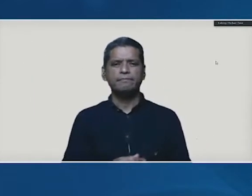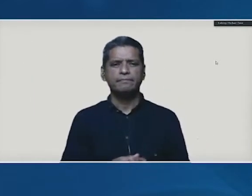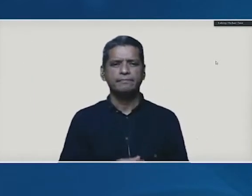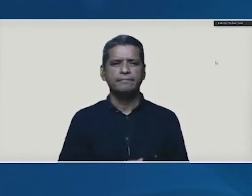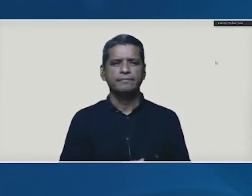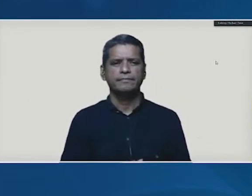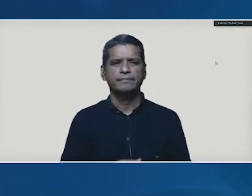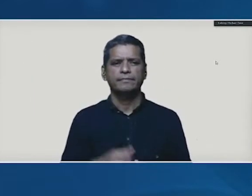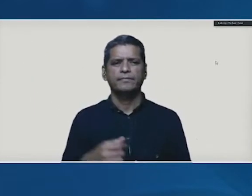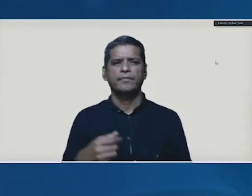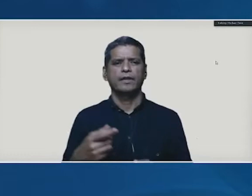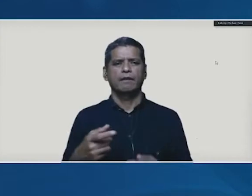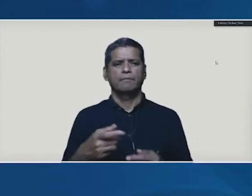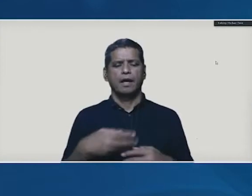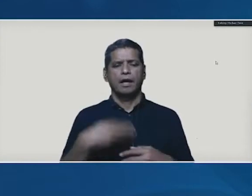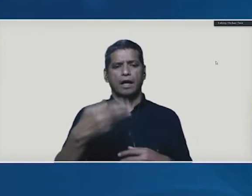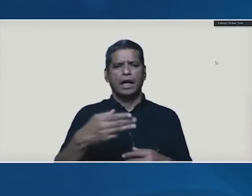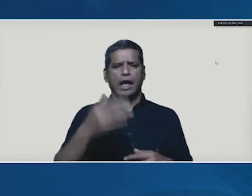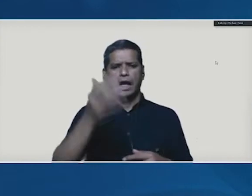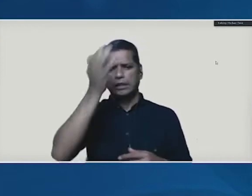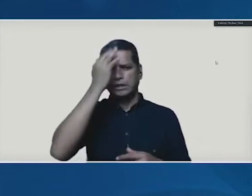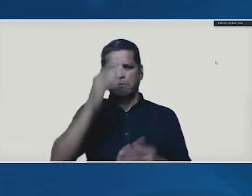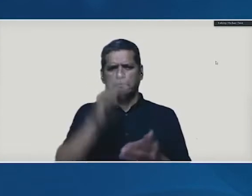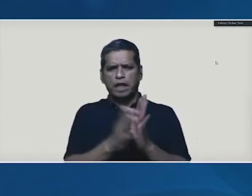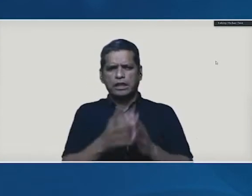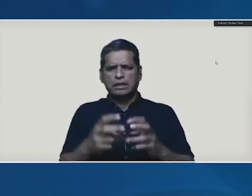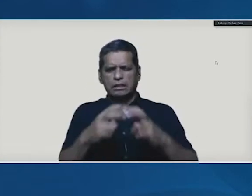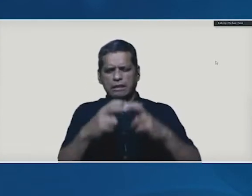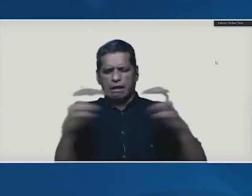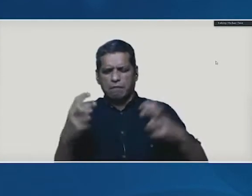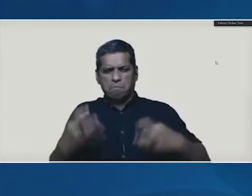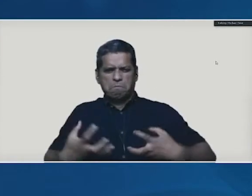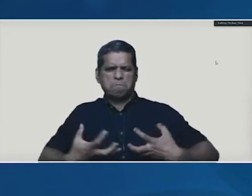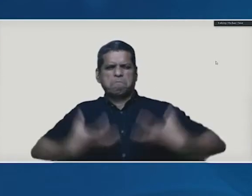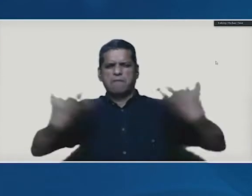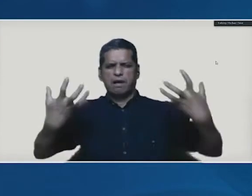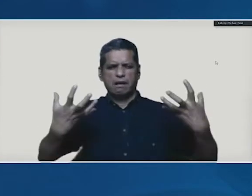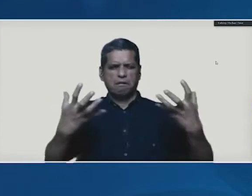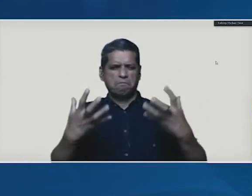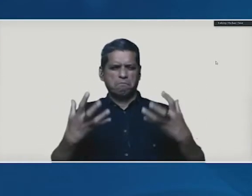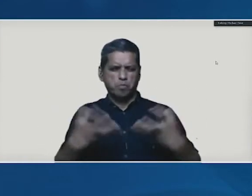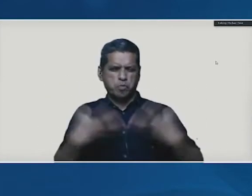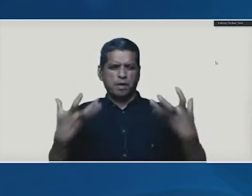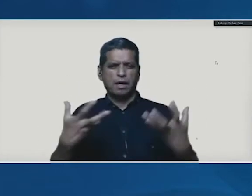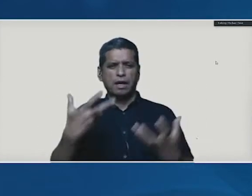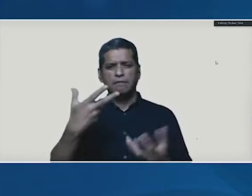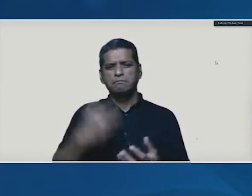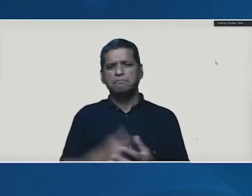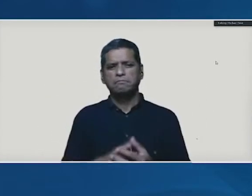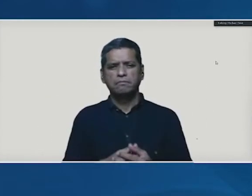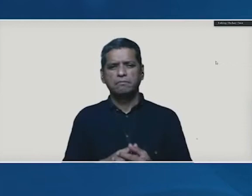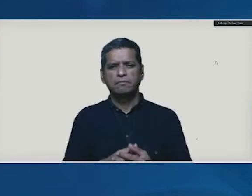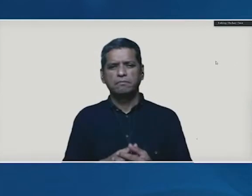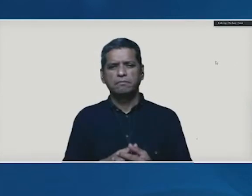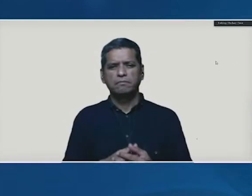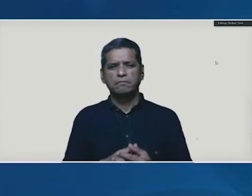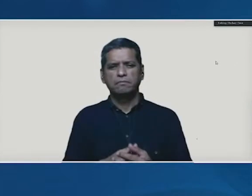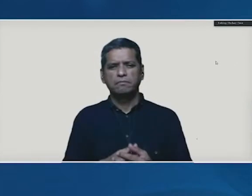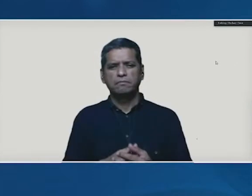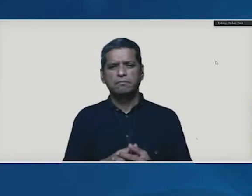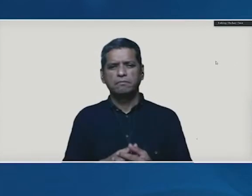Raja sangat geram dan muka karena hal itu lalu dititahkan nyala untuk melenyapkan semua orang bijaksana di Babel